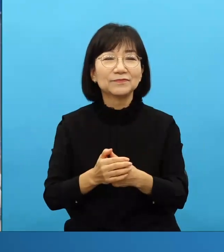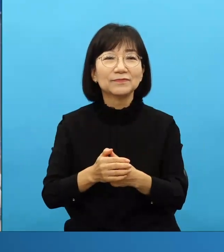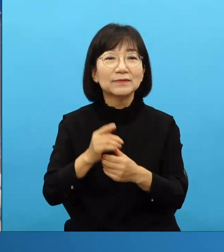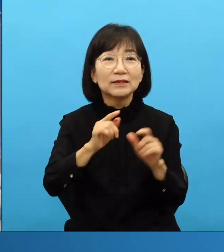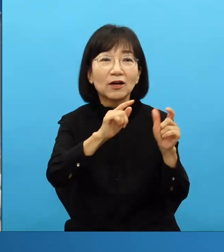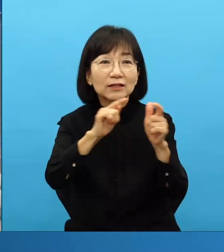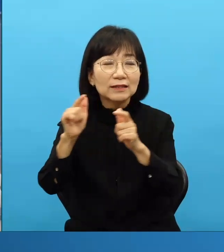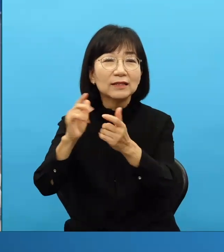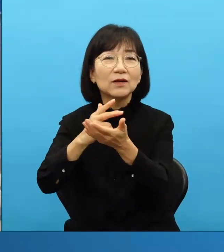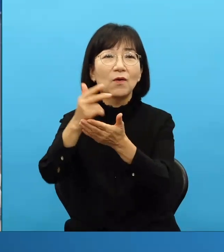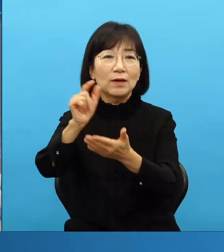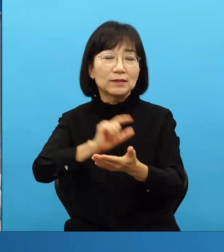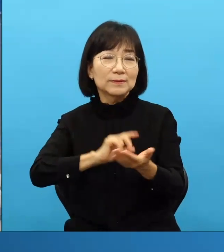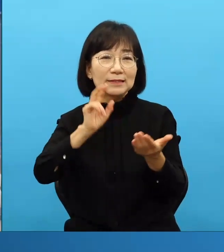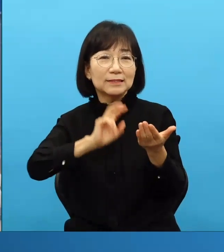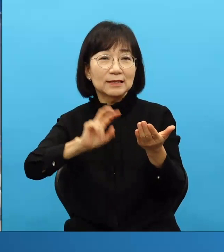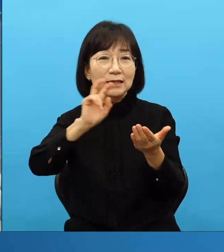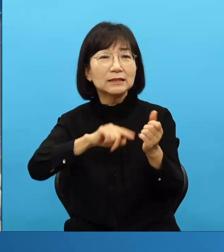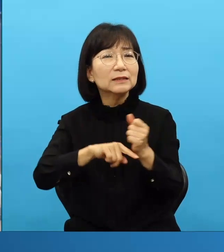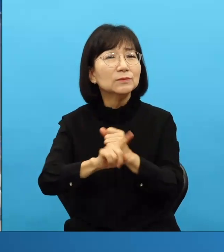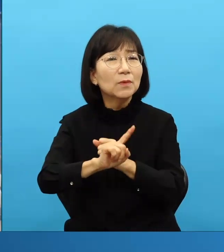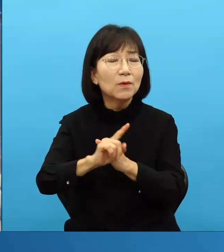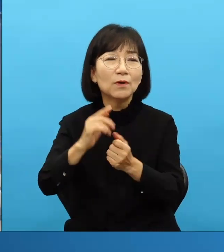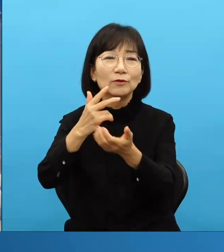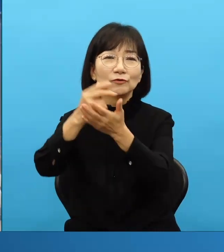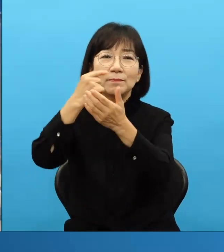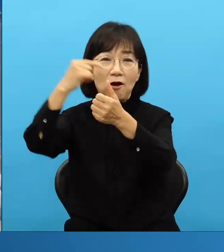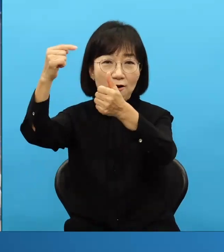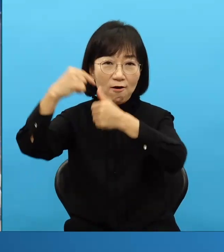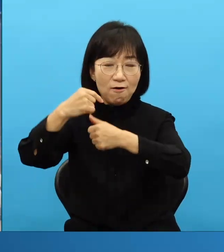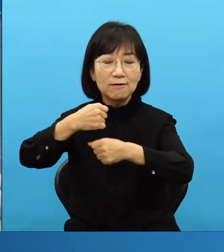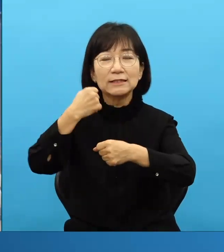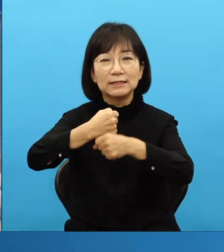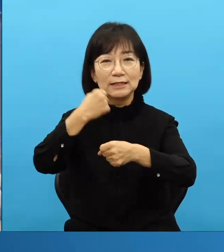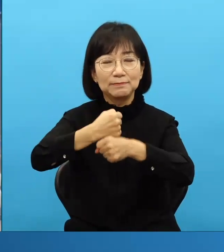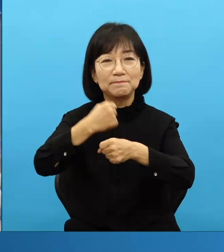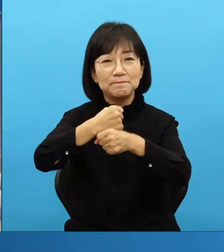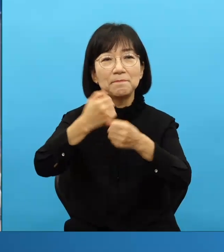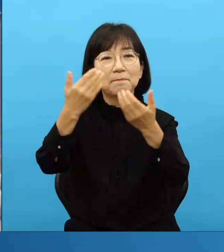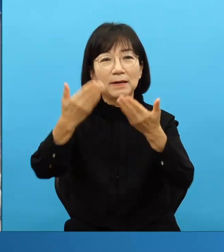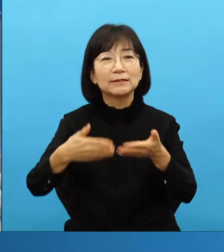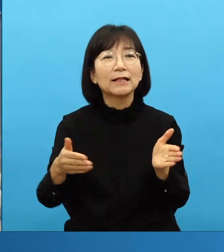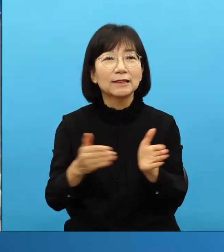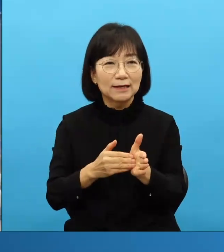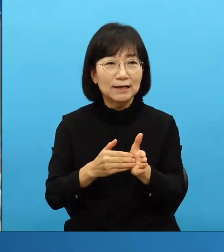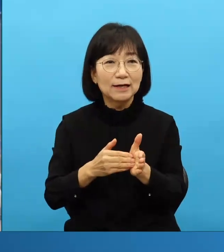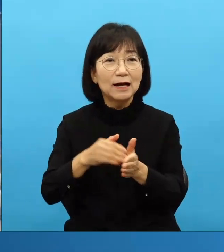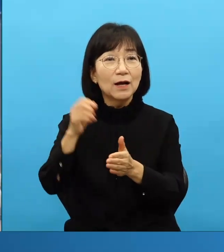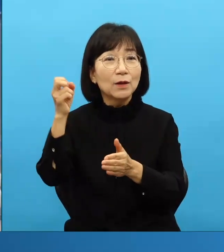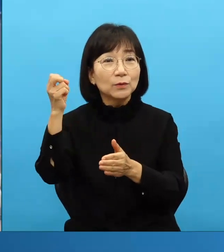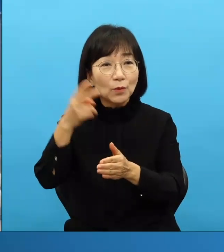그것들이 여호와의 이름을 찬양함은 그가 명령하심으로 지음을 받았음이로다.